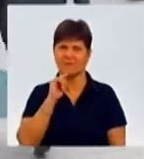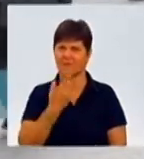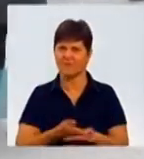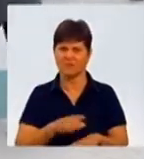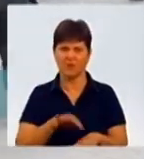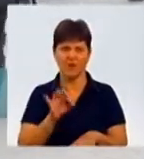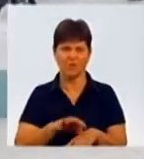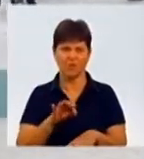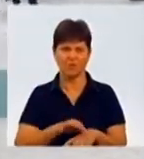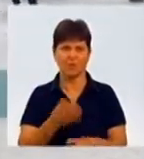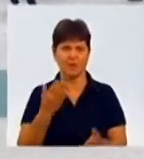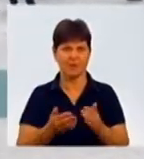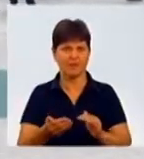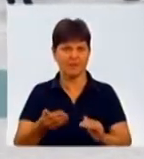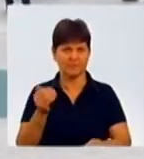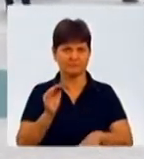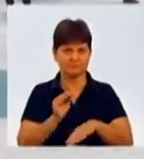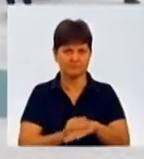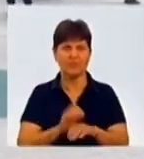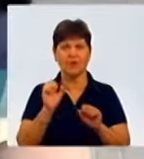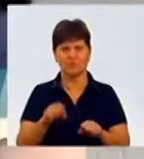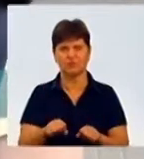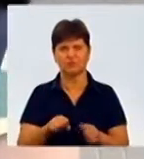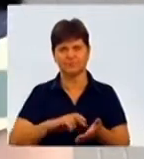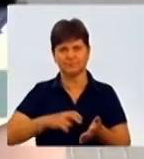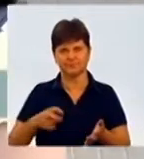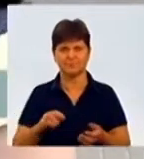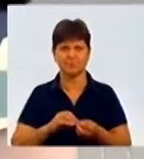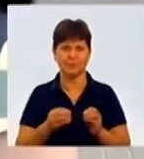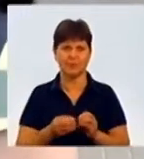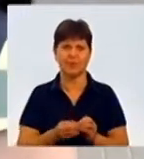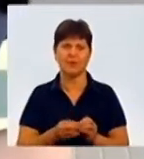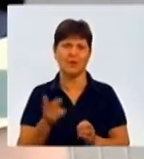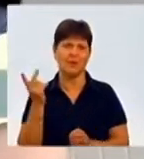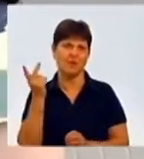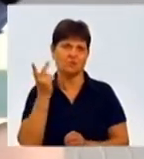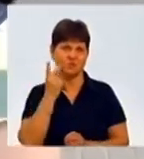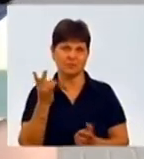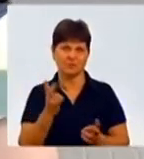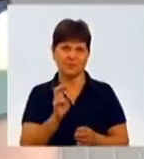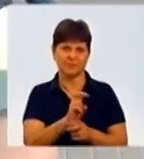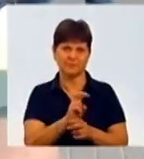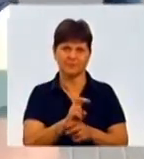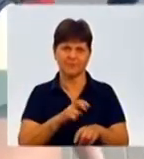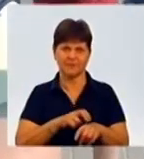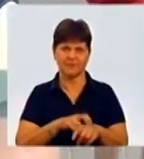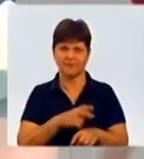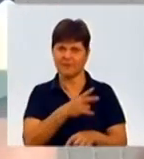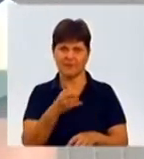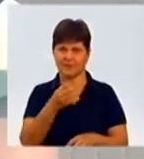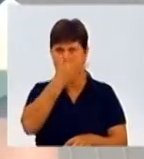якщо рано діагностувати, можна уникнути проблем. Треба дуже часто до лікаря ходити, не забувати про себе,